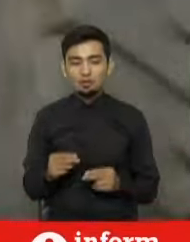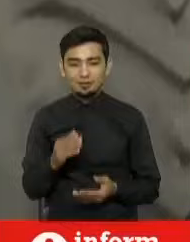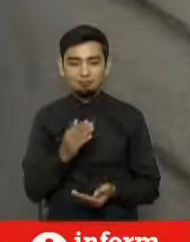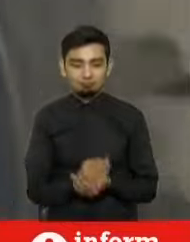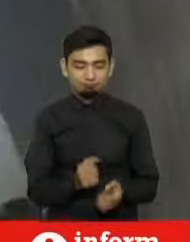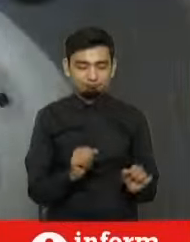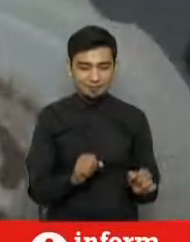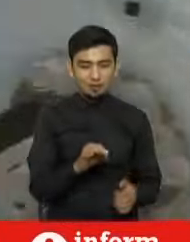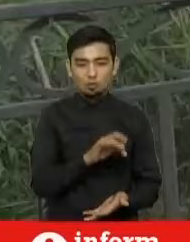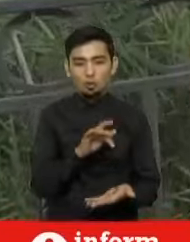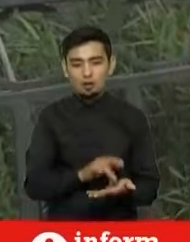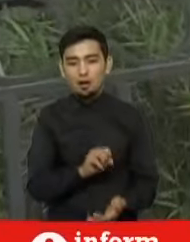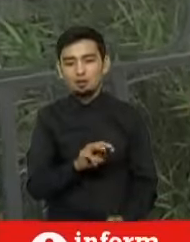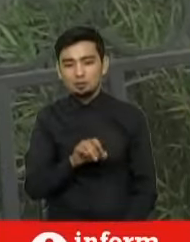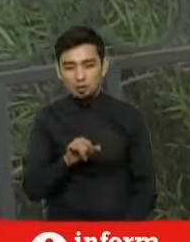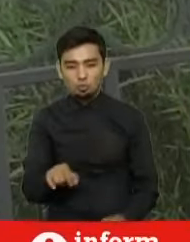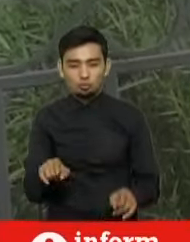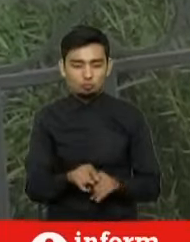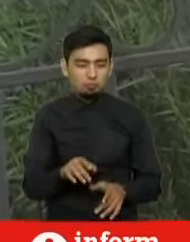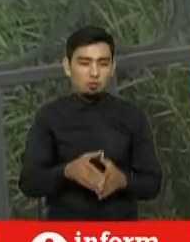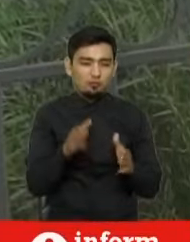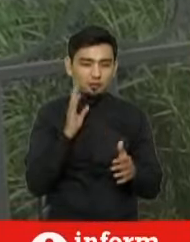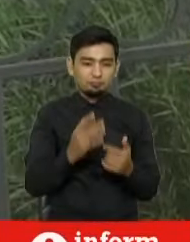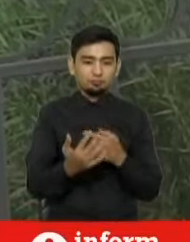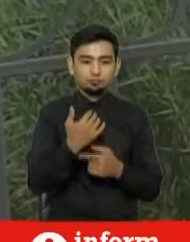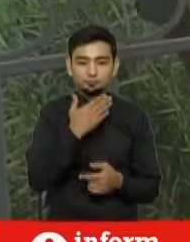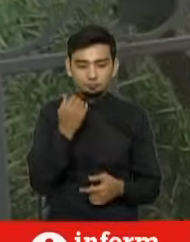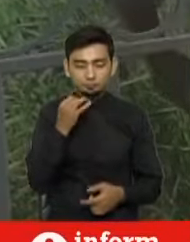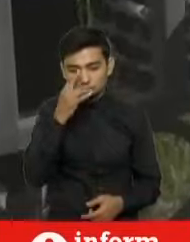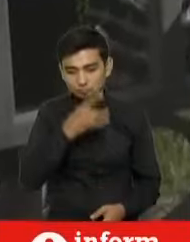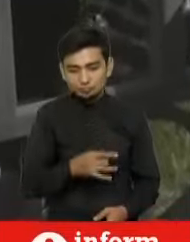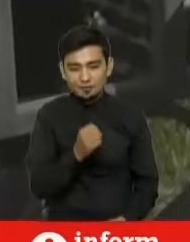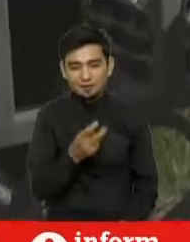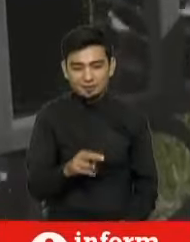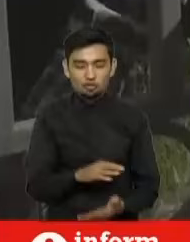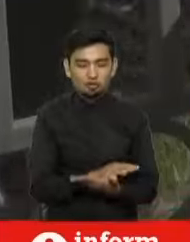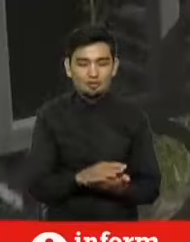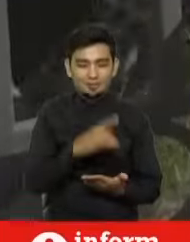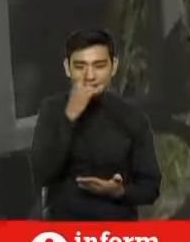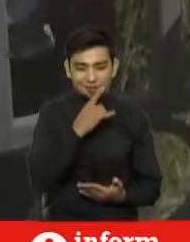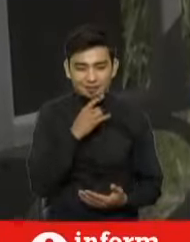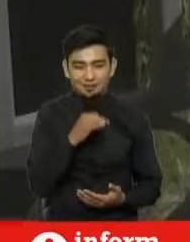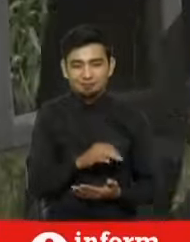в том числе и город Атырау, уберегли от большой воды. Сегодня в рамках республиканской акции «Таза Казахстан»